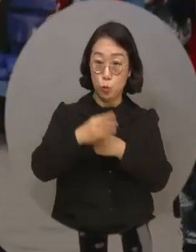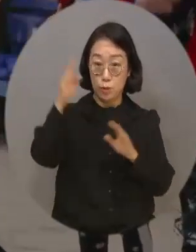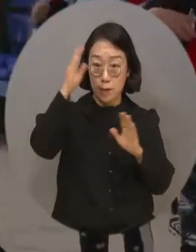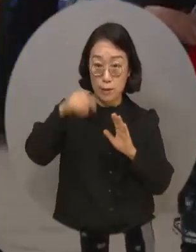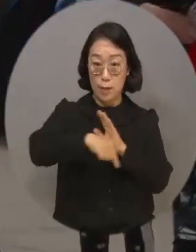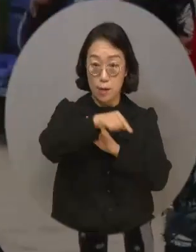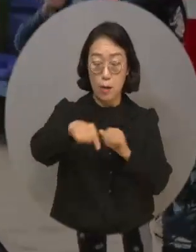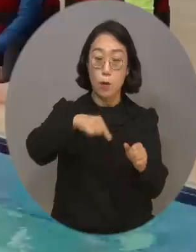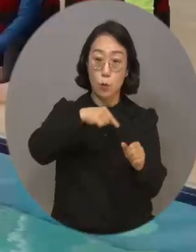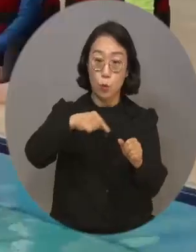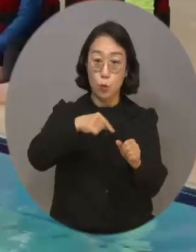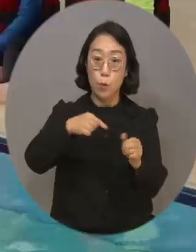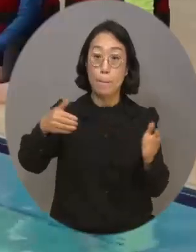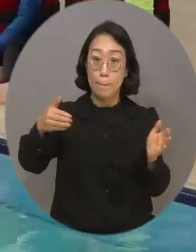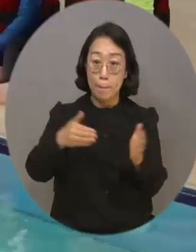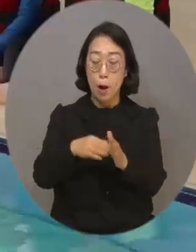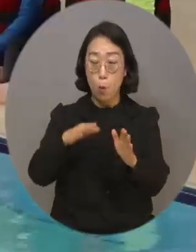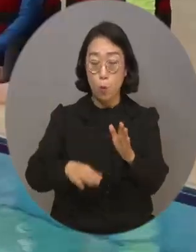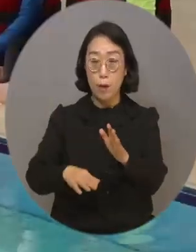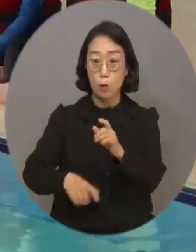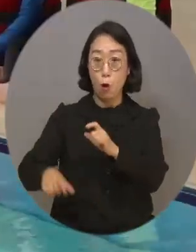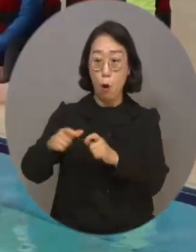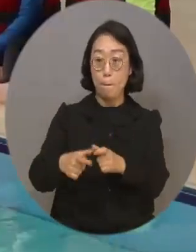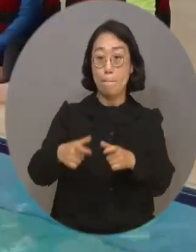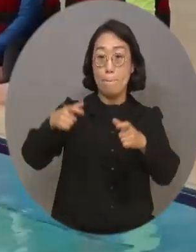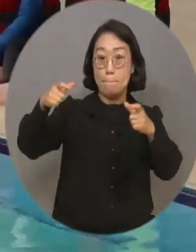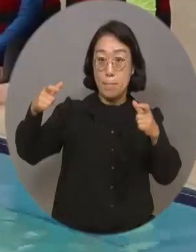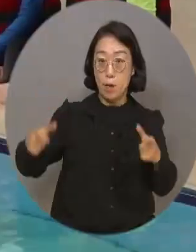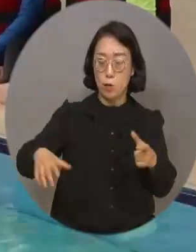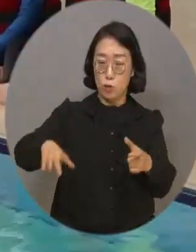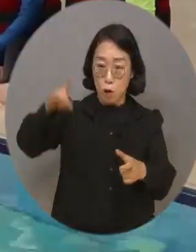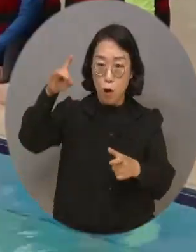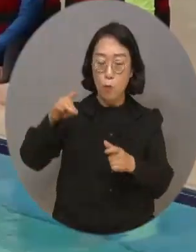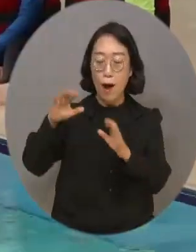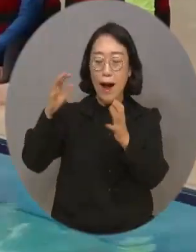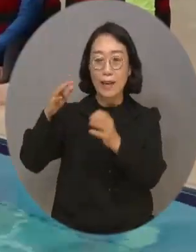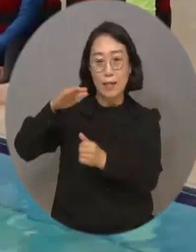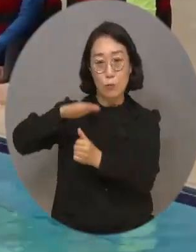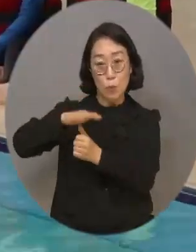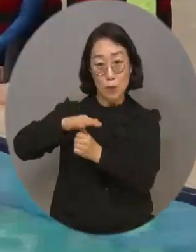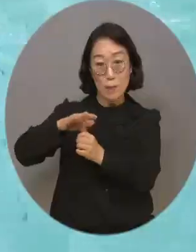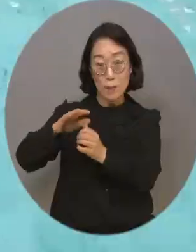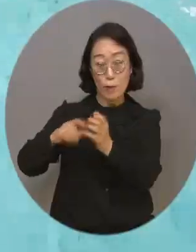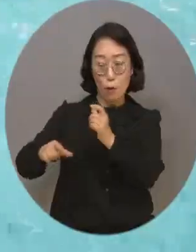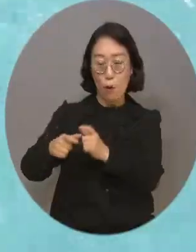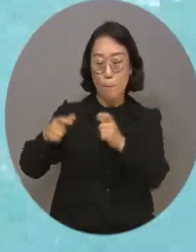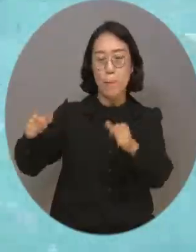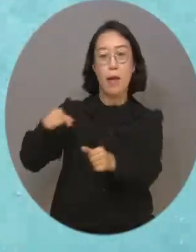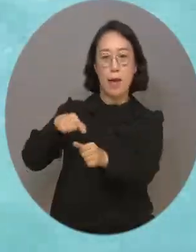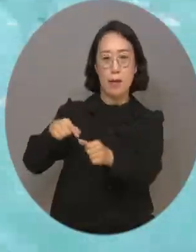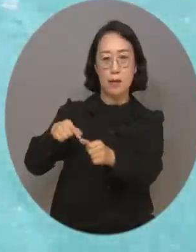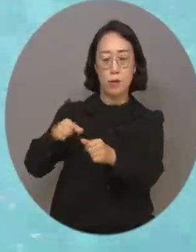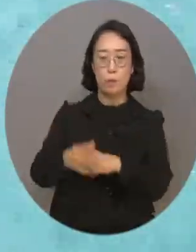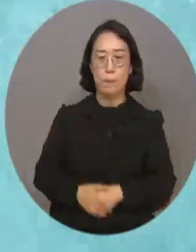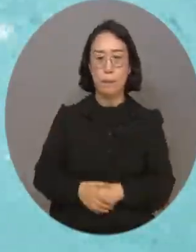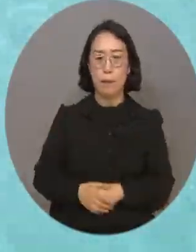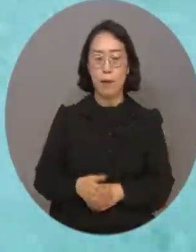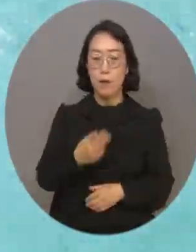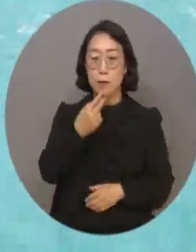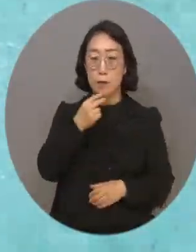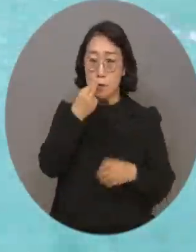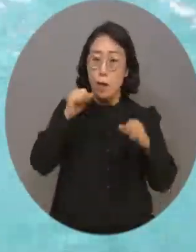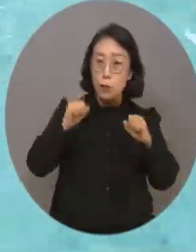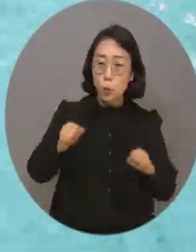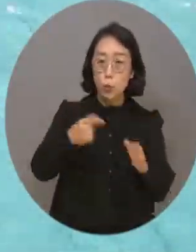수영 교육을 해왔으며 올해 교육 대상을 전남 최초로 유아까지 확대했습니다. 생존 수영이란 물속에서 당황하지